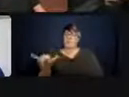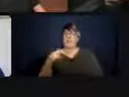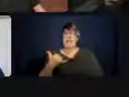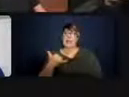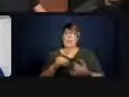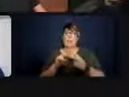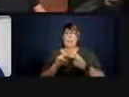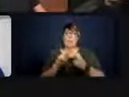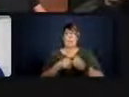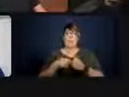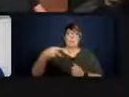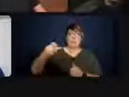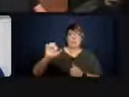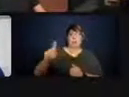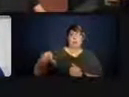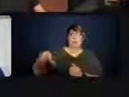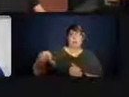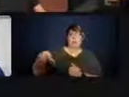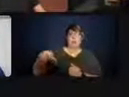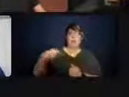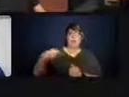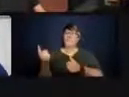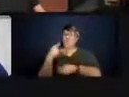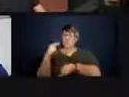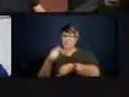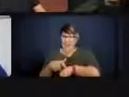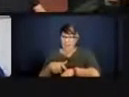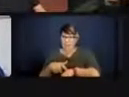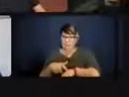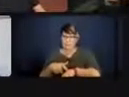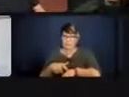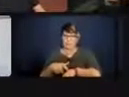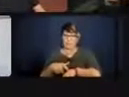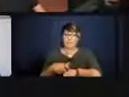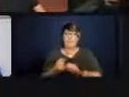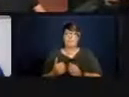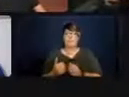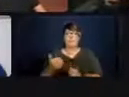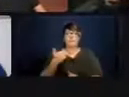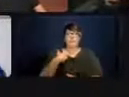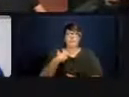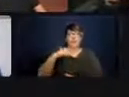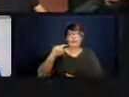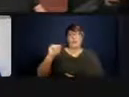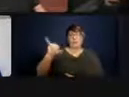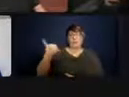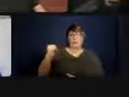kwa sasa tuna mtu ambaye ako hapa nasi na ameweza